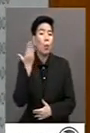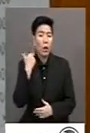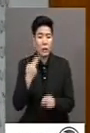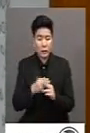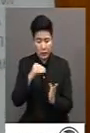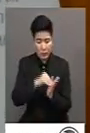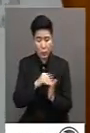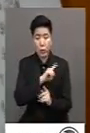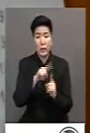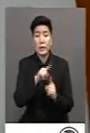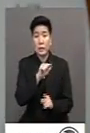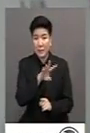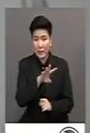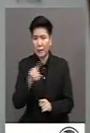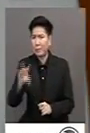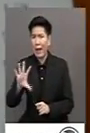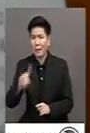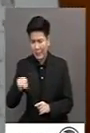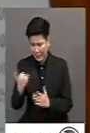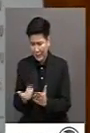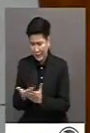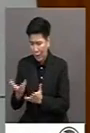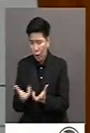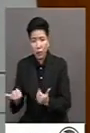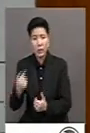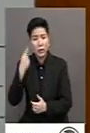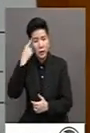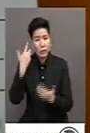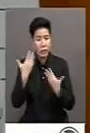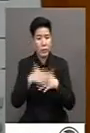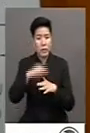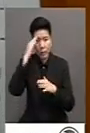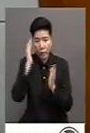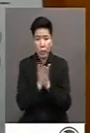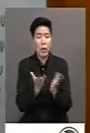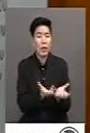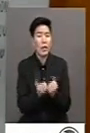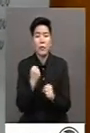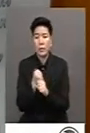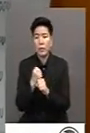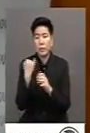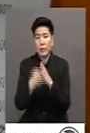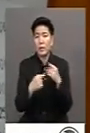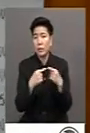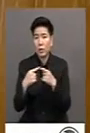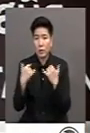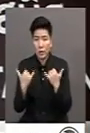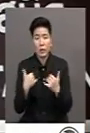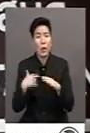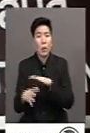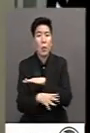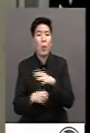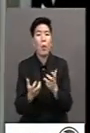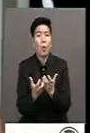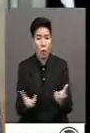งวันที่24ธันวาคมก็เลยควบคุมตัวไว้แล้วก็ประสานงานให้ตำรวจมารับตัวไปดำเนินคดีแจ้งข้อกล่าวหาลักทรั